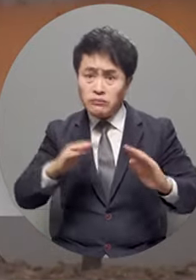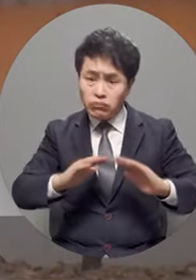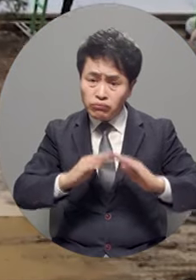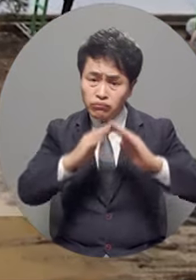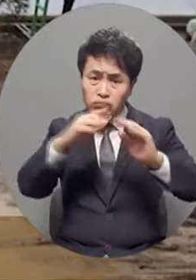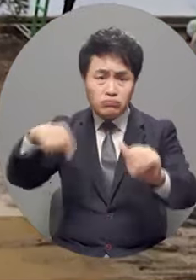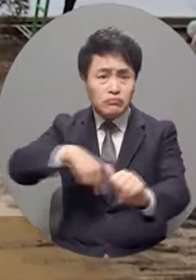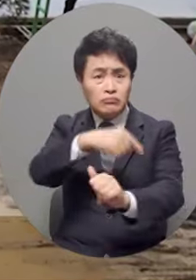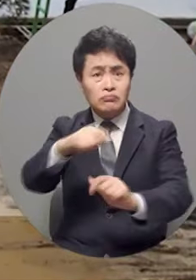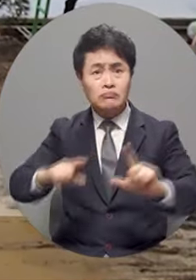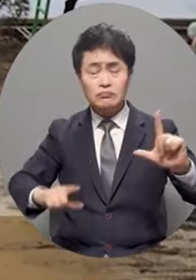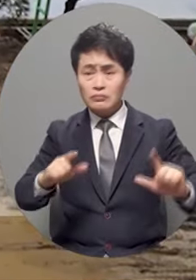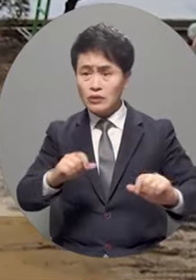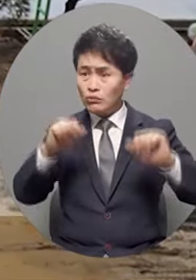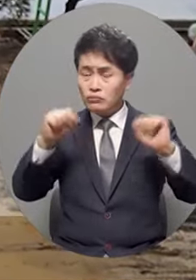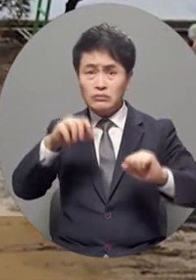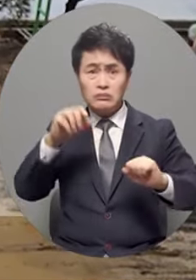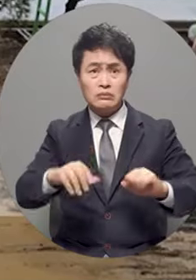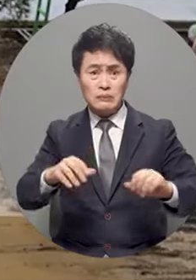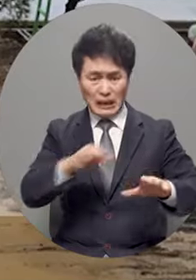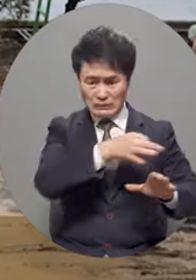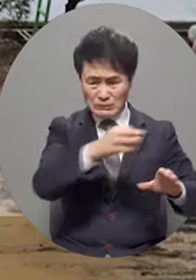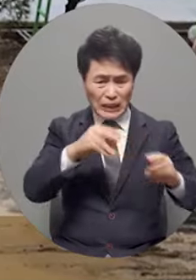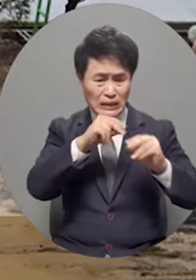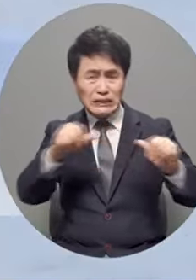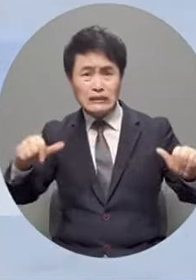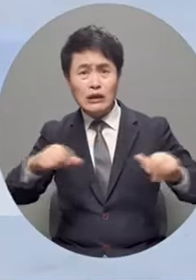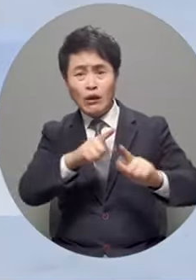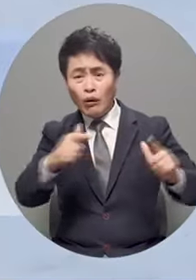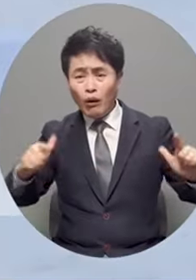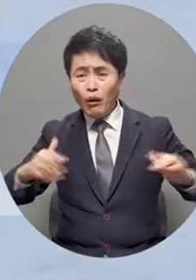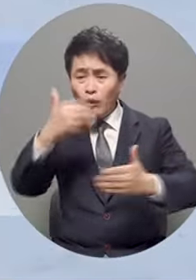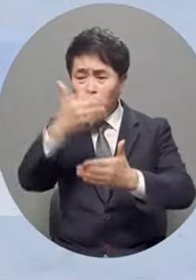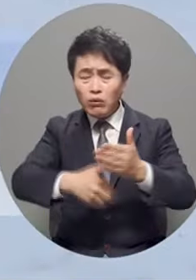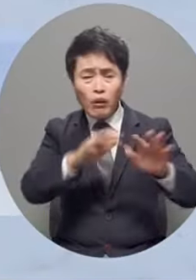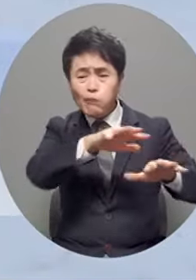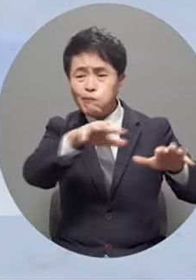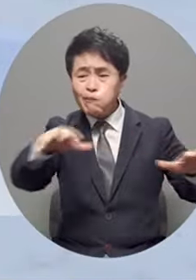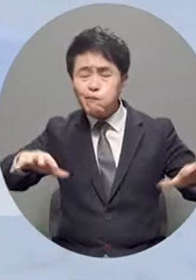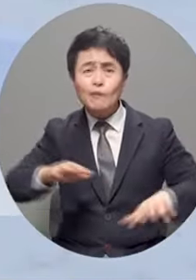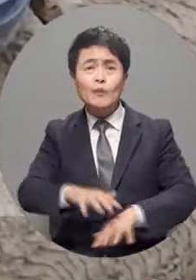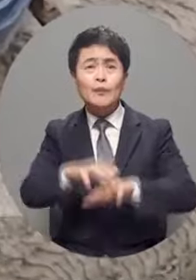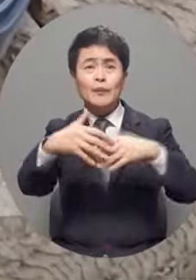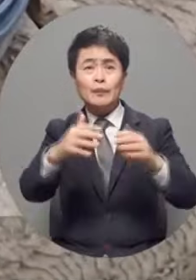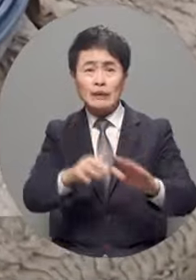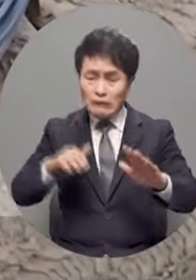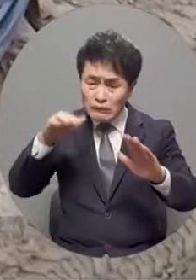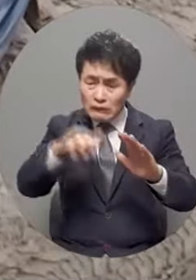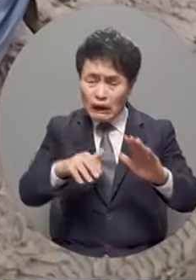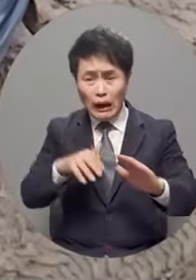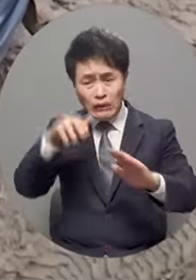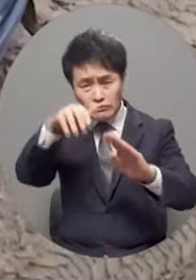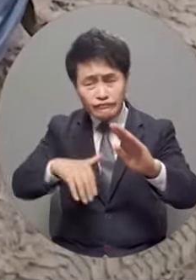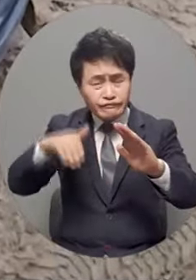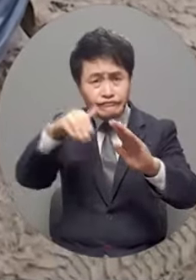합니다. 운동장엔 파이프와 시멘트 등 각종 건설 자재가 쌓여 있고 포크레인은 연신 흙을